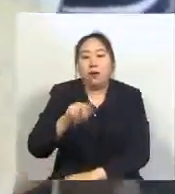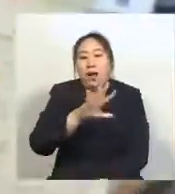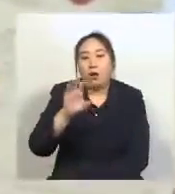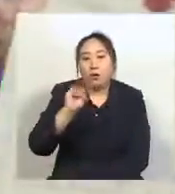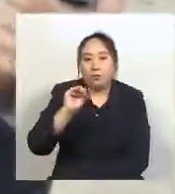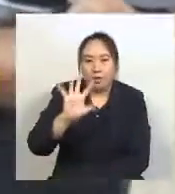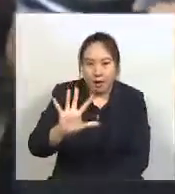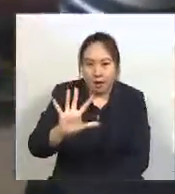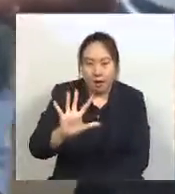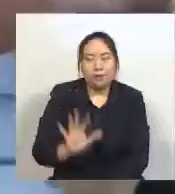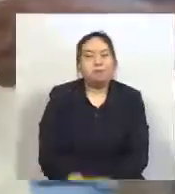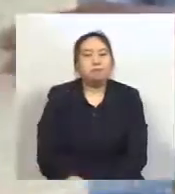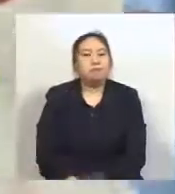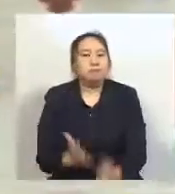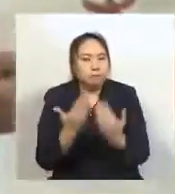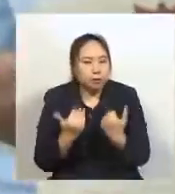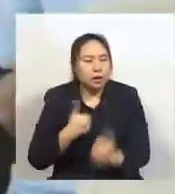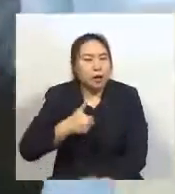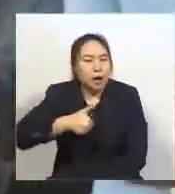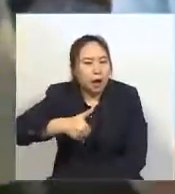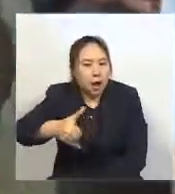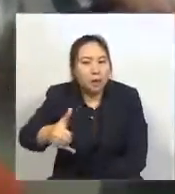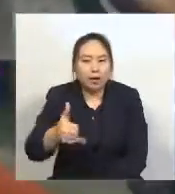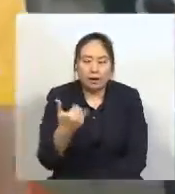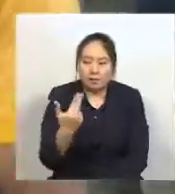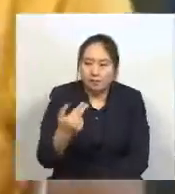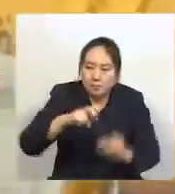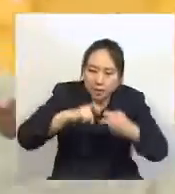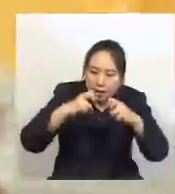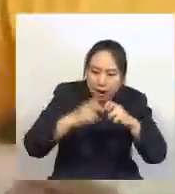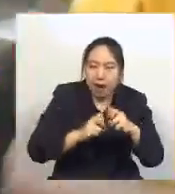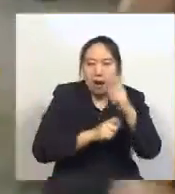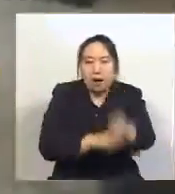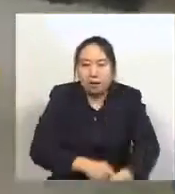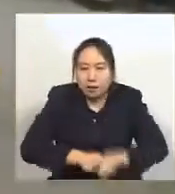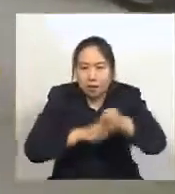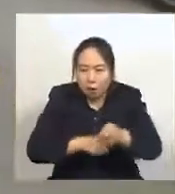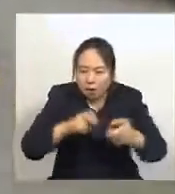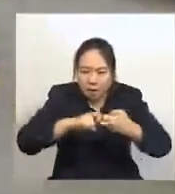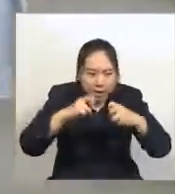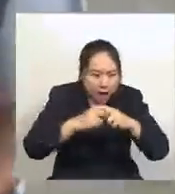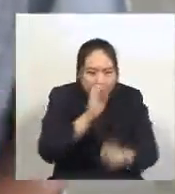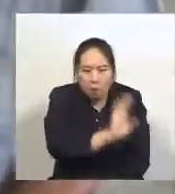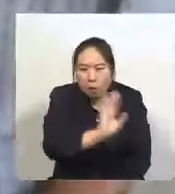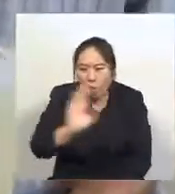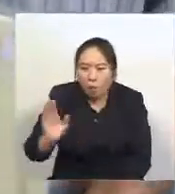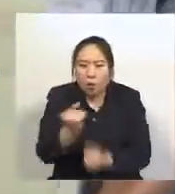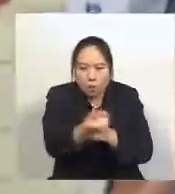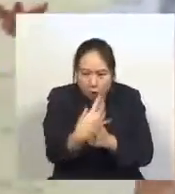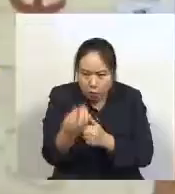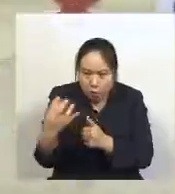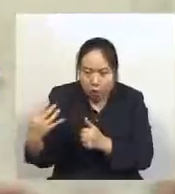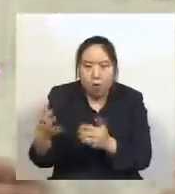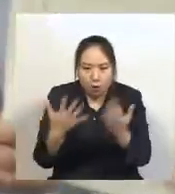ดยร้อยเอกธรรมนัสบอกว่าการลงพื้นที่ครั้งนี้ก็ได้ไปรับฟังปัญหาจากเกษตรกรส่วนใหญ่ซึ่งประสบ